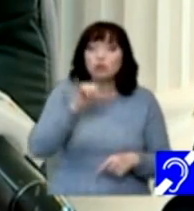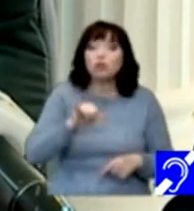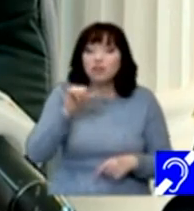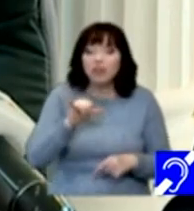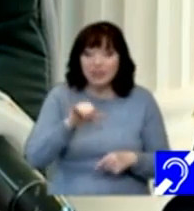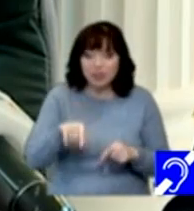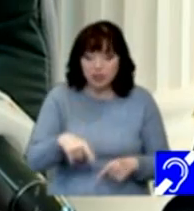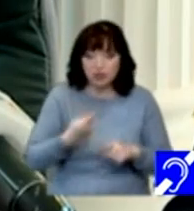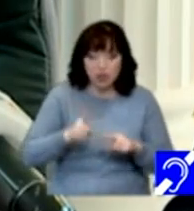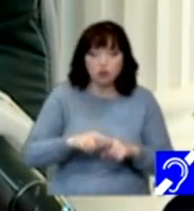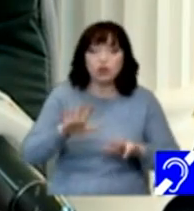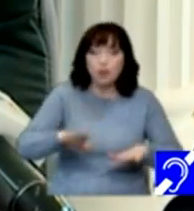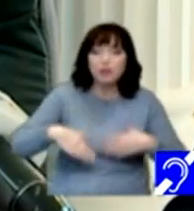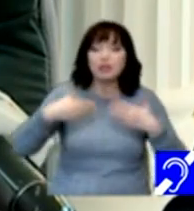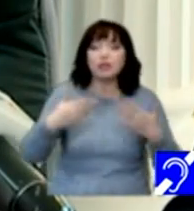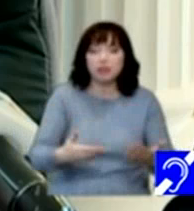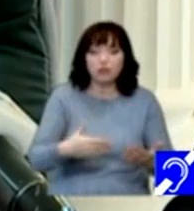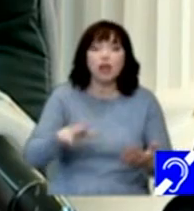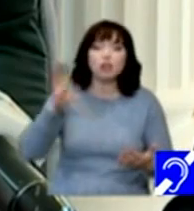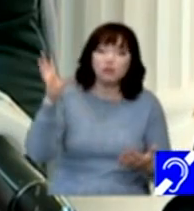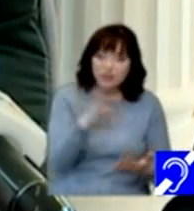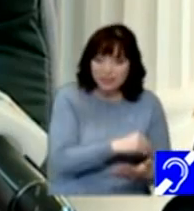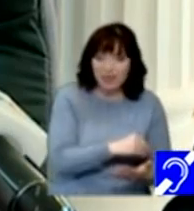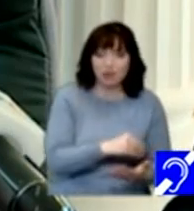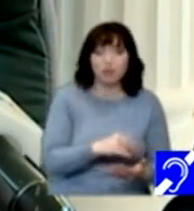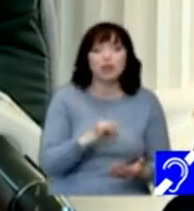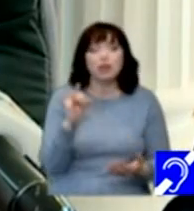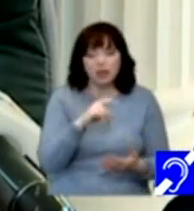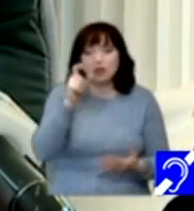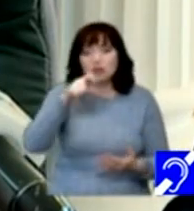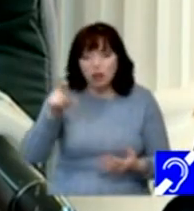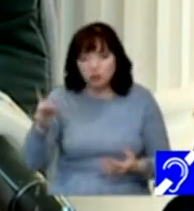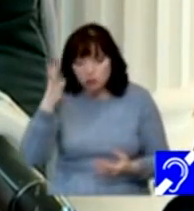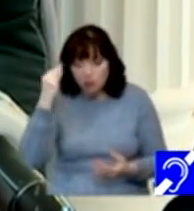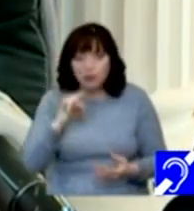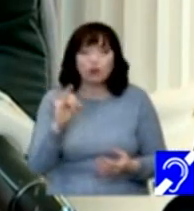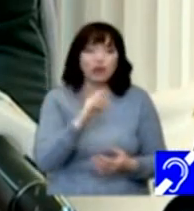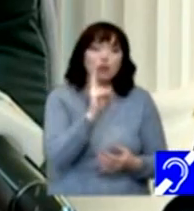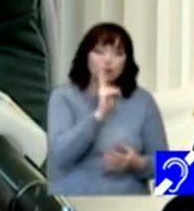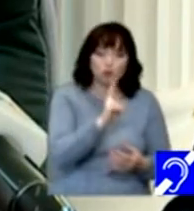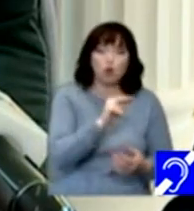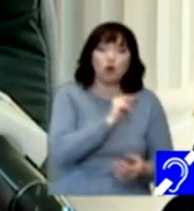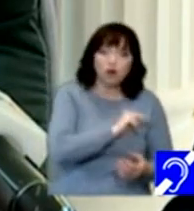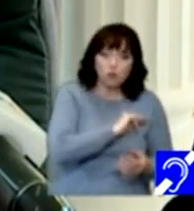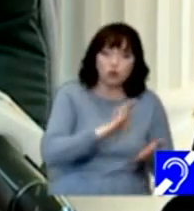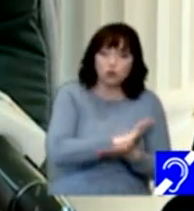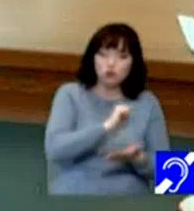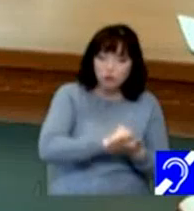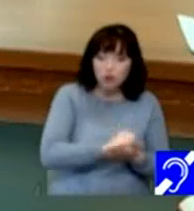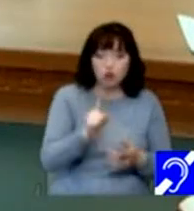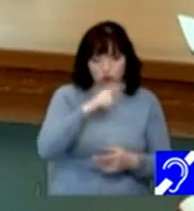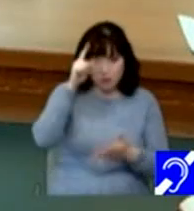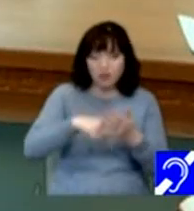oferă tuturor, și când spun tuturor, mă refer și la partenerii de dezvoltare și la cetățenii Republicii Moldova, încredere în viitorul nostru